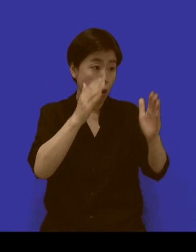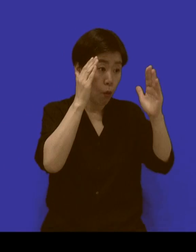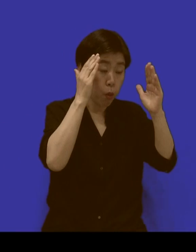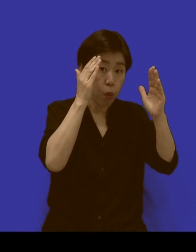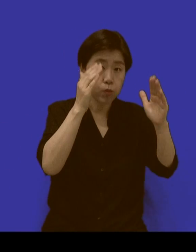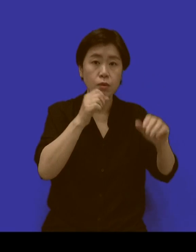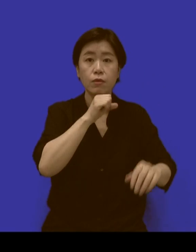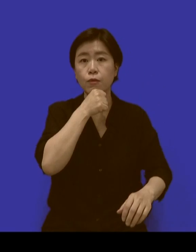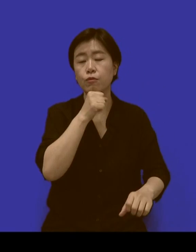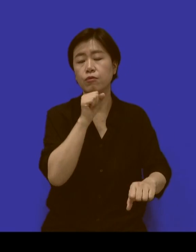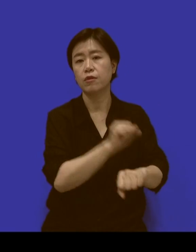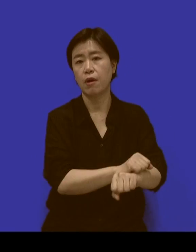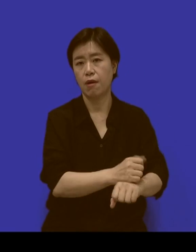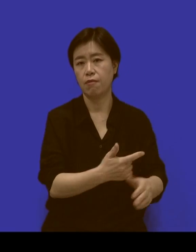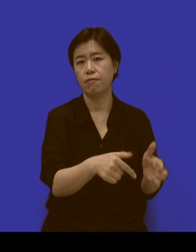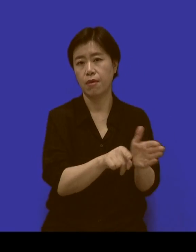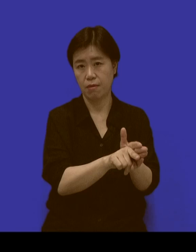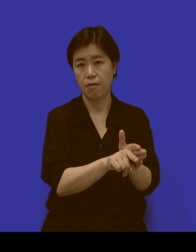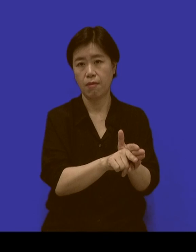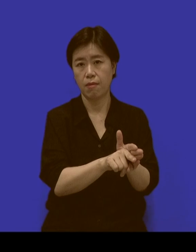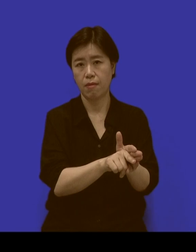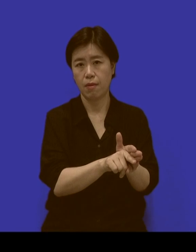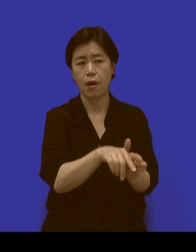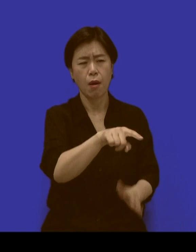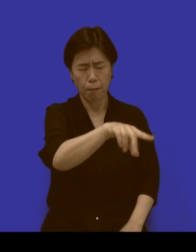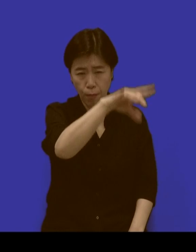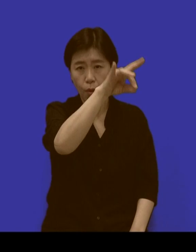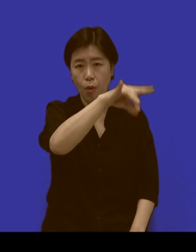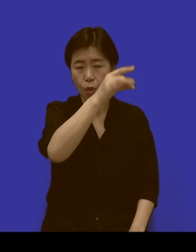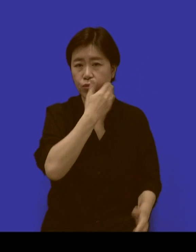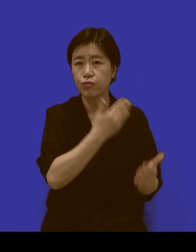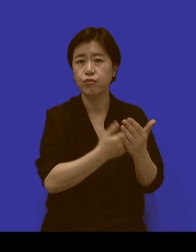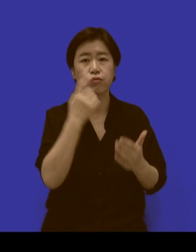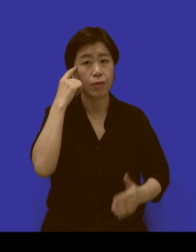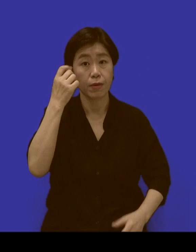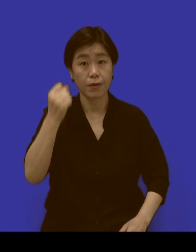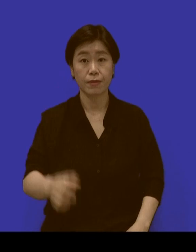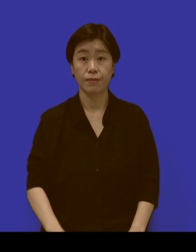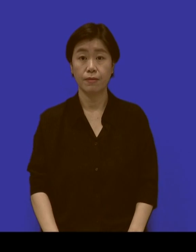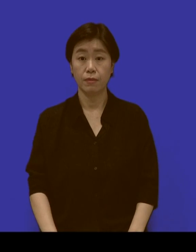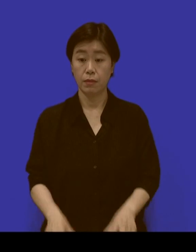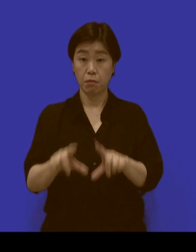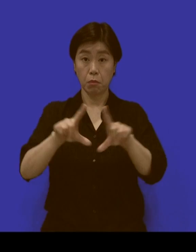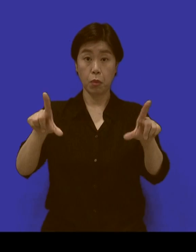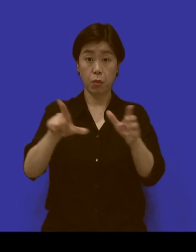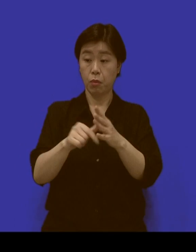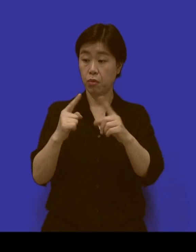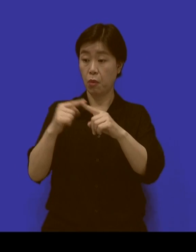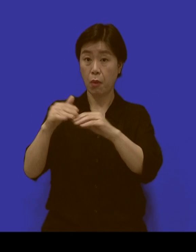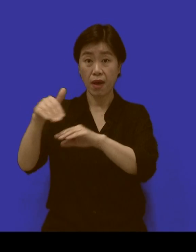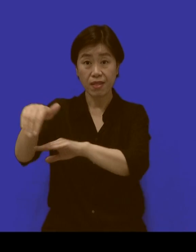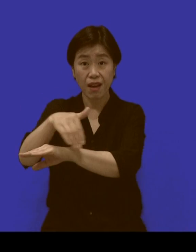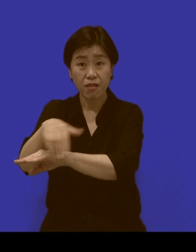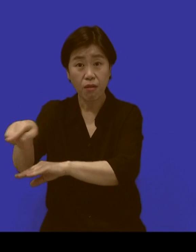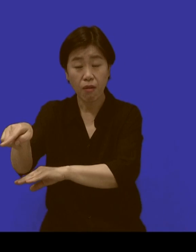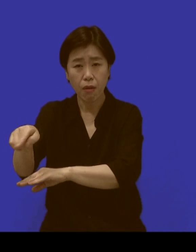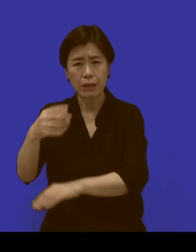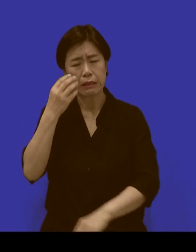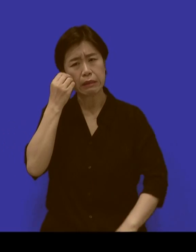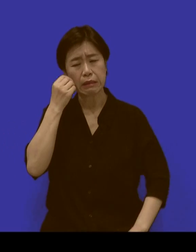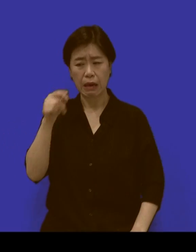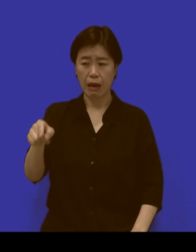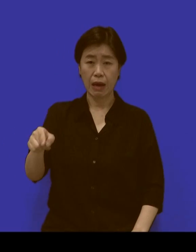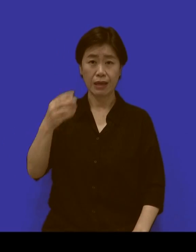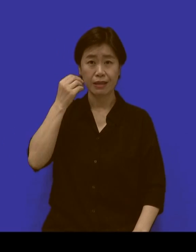시험이 성적이 잘 나오니까. 우선순위가 네. 그때까지는 예. 그리고 뭐 평일날 교회를 간다. 그러면 이제 뭔가 어디에 좀